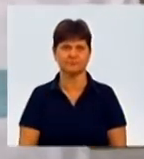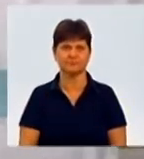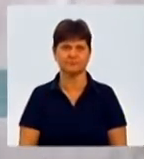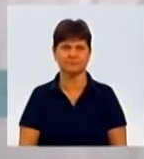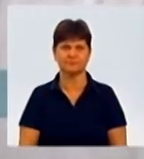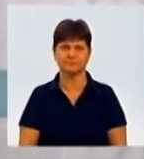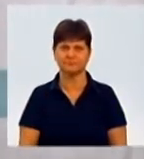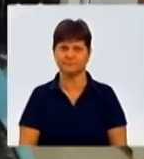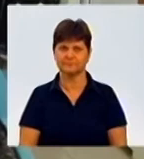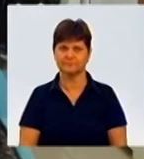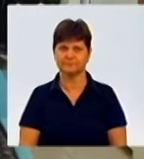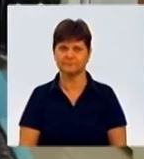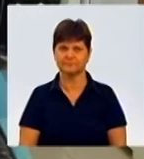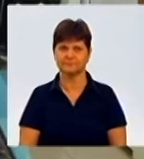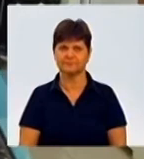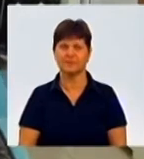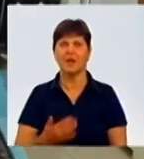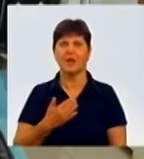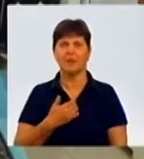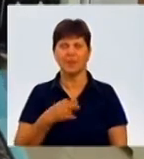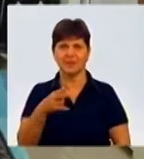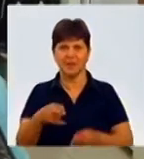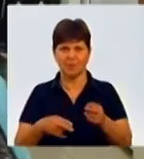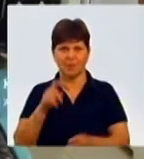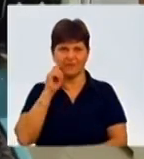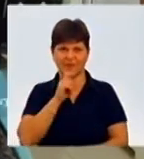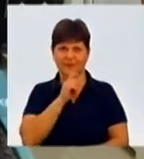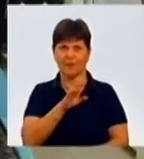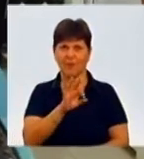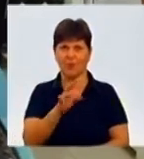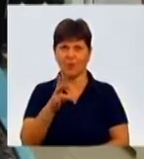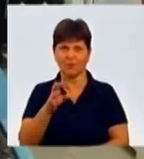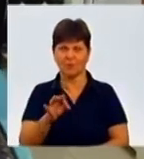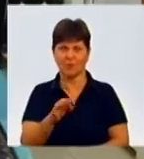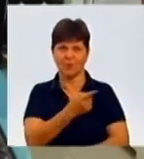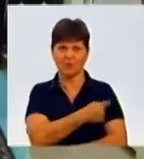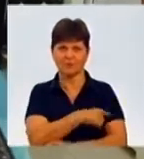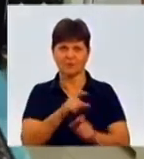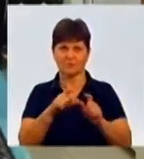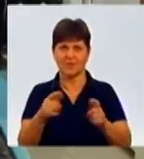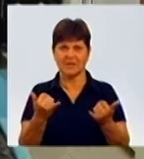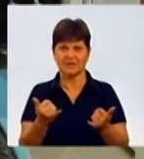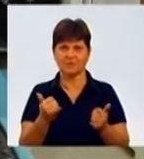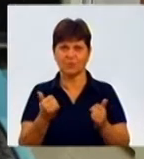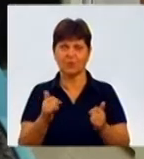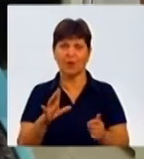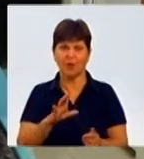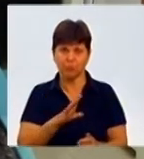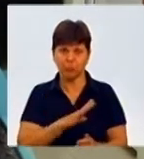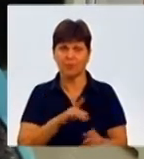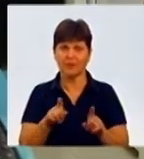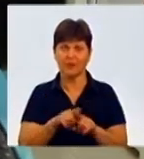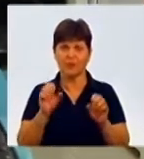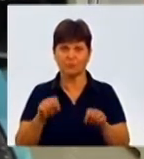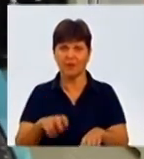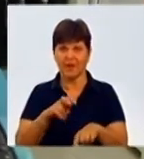тримайте заключення. Мене прооперували у Вінниці в онкодиспансері. Сьогодні була така можливість, видалася, що лікарі приїхали до